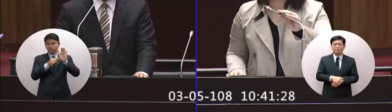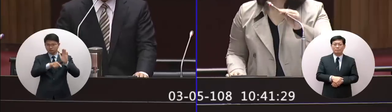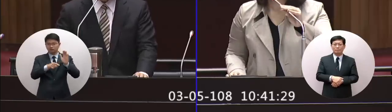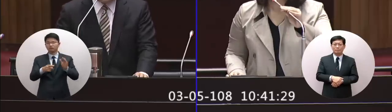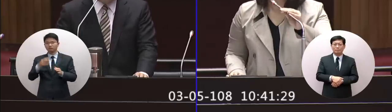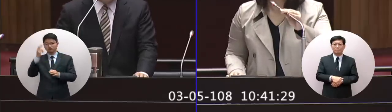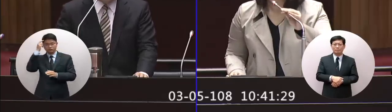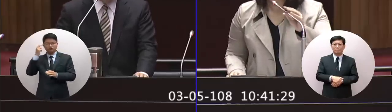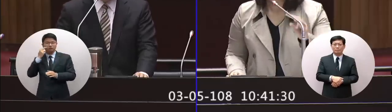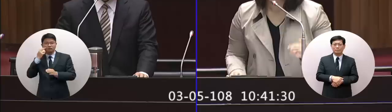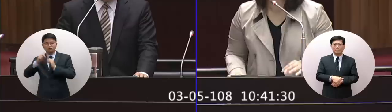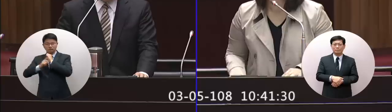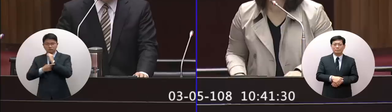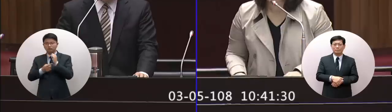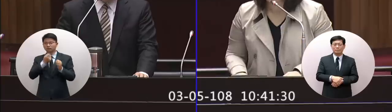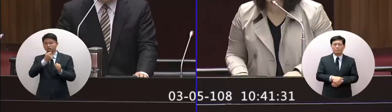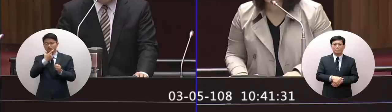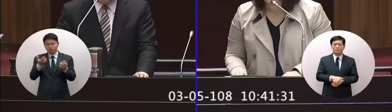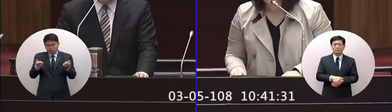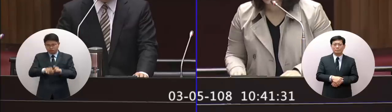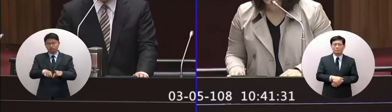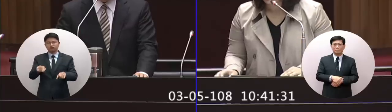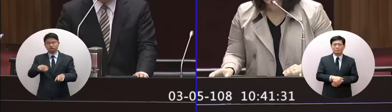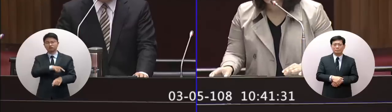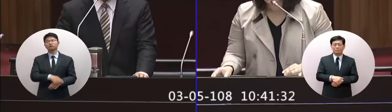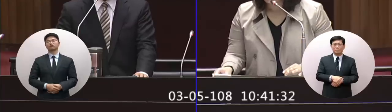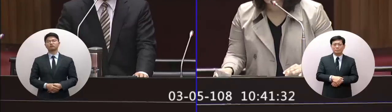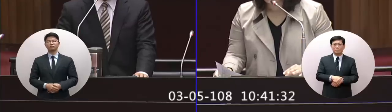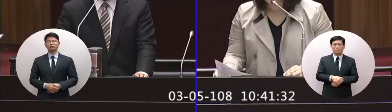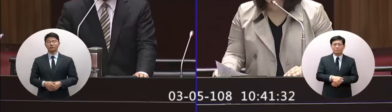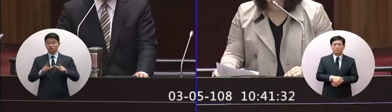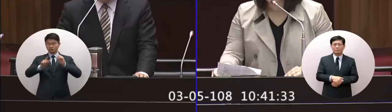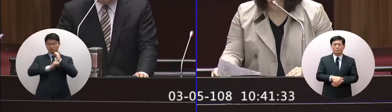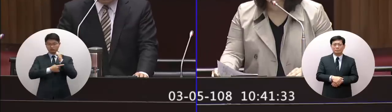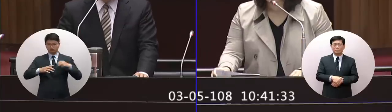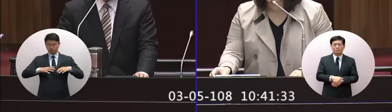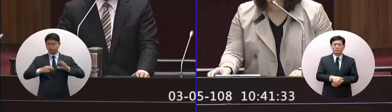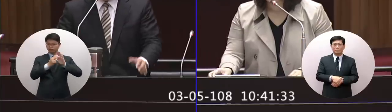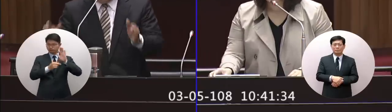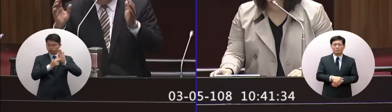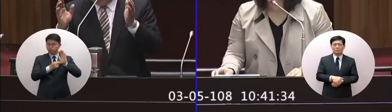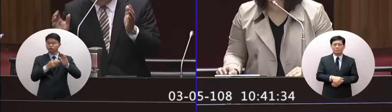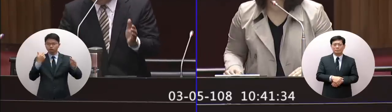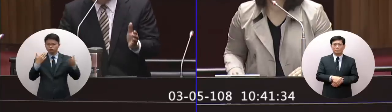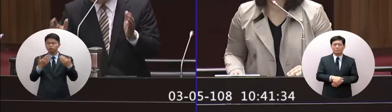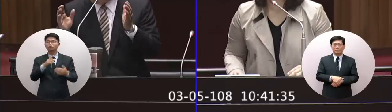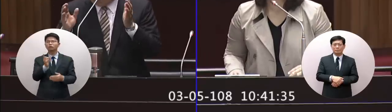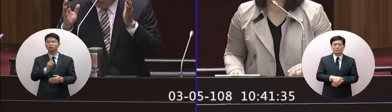同宪法的效力，大法官解释明白规定，这